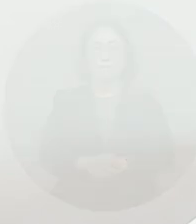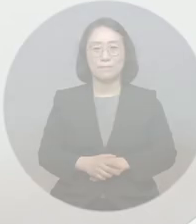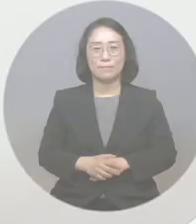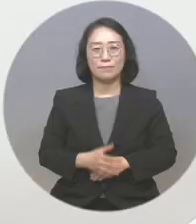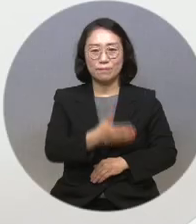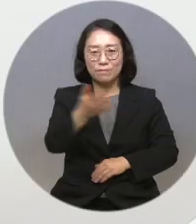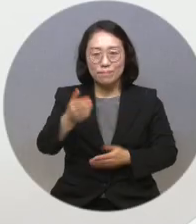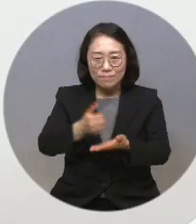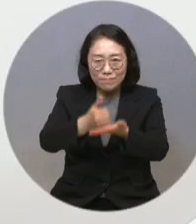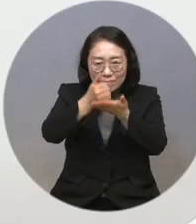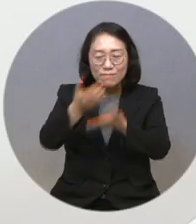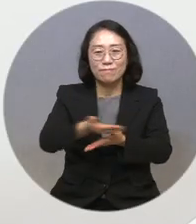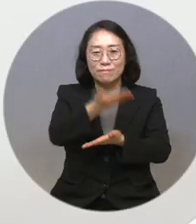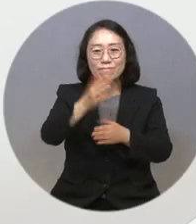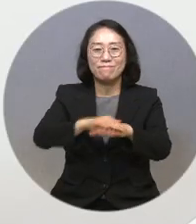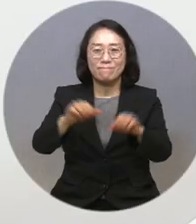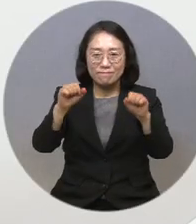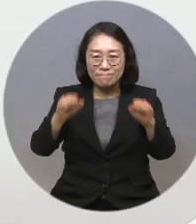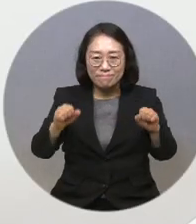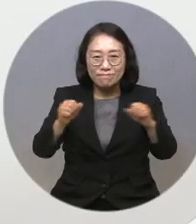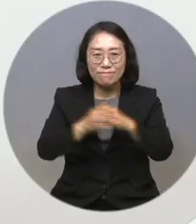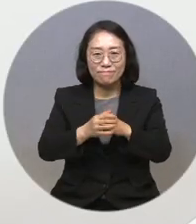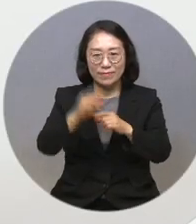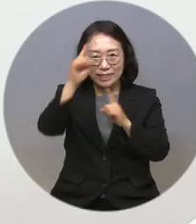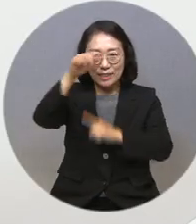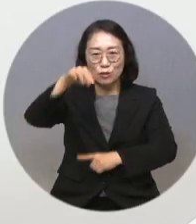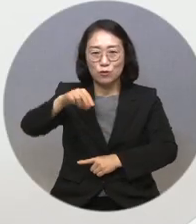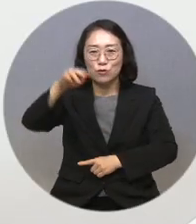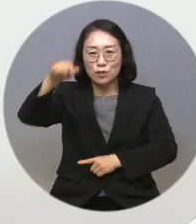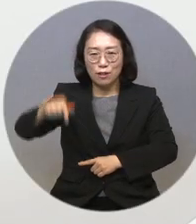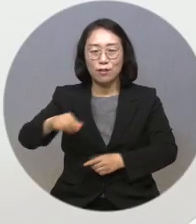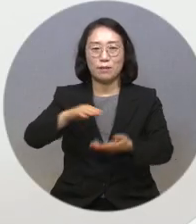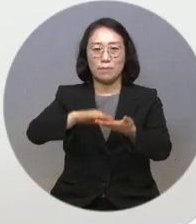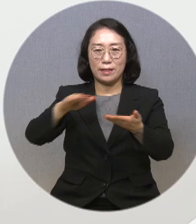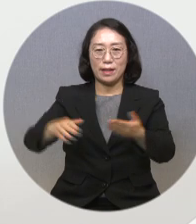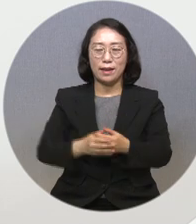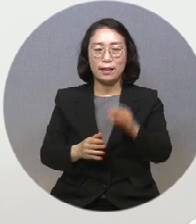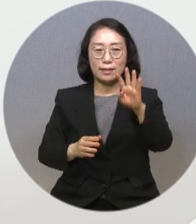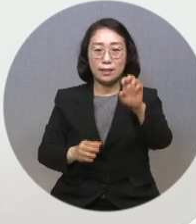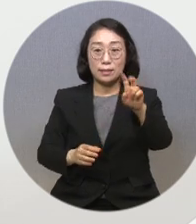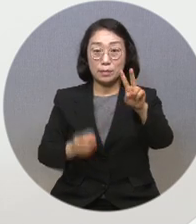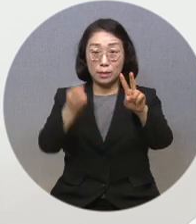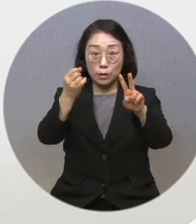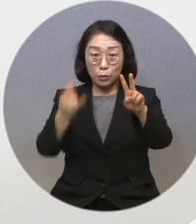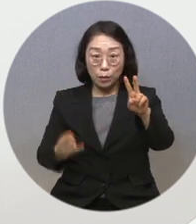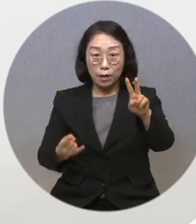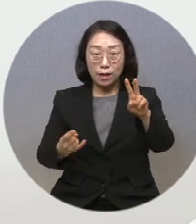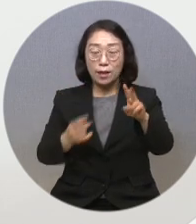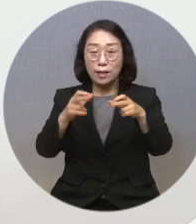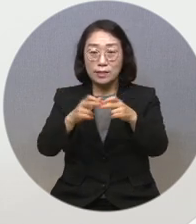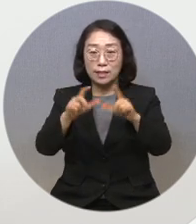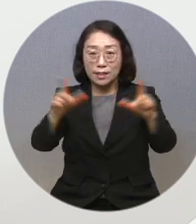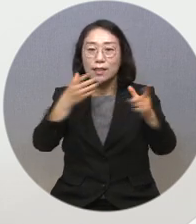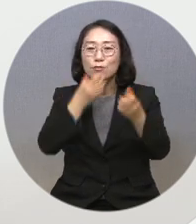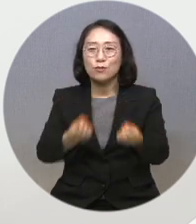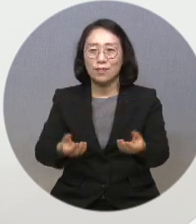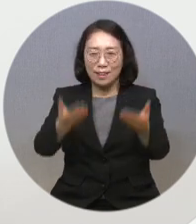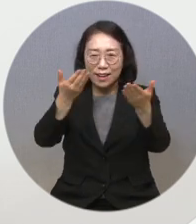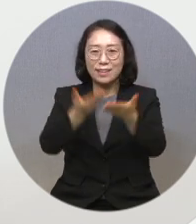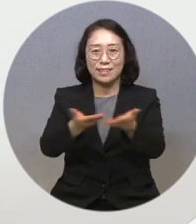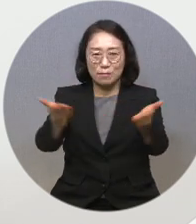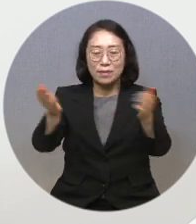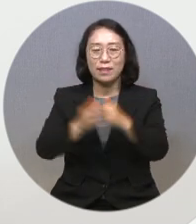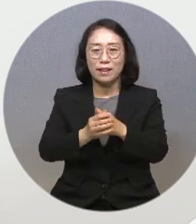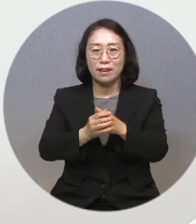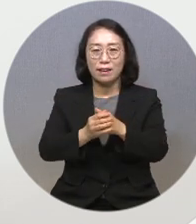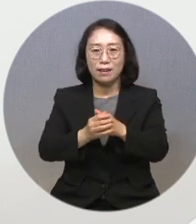존경하는 국민 여러분 안녕하십니까 국민의 임당 대표 이름 속입니다 42번째 장애인의 날을 진심으로 축하 드립니다 선진